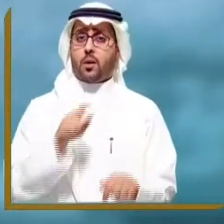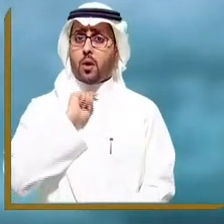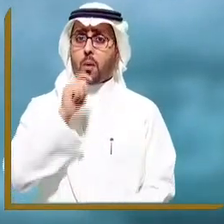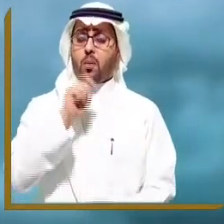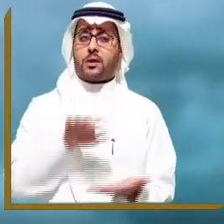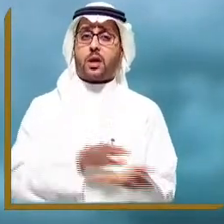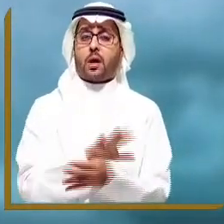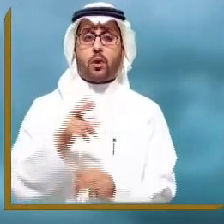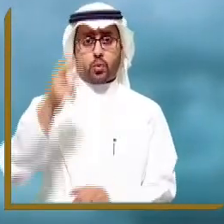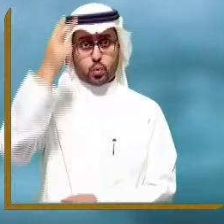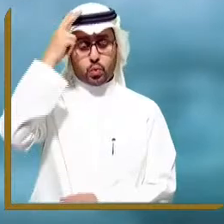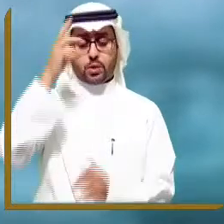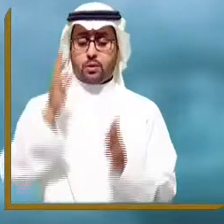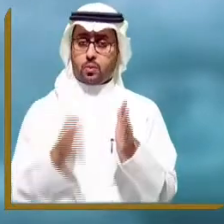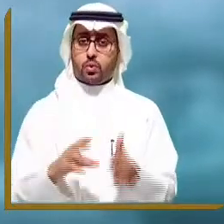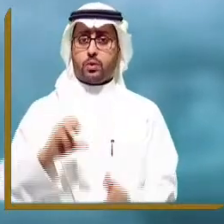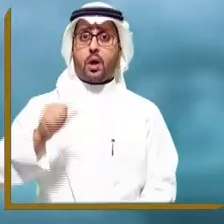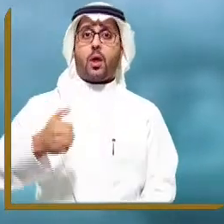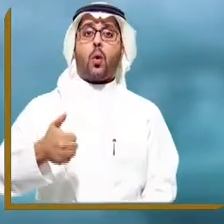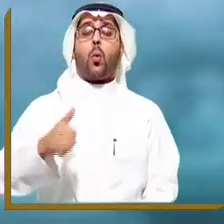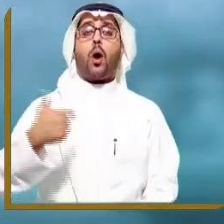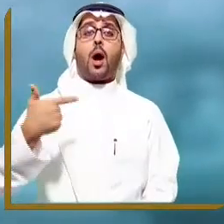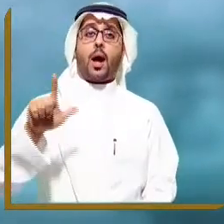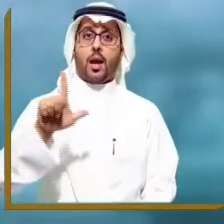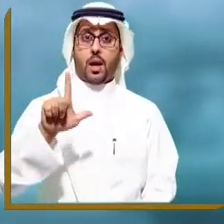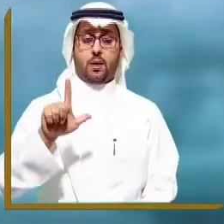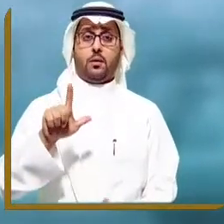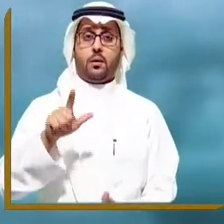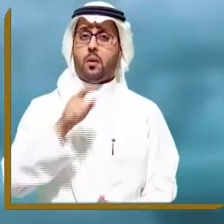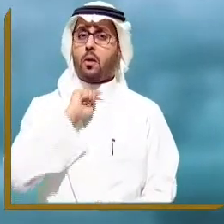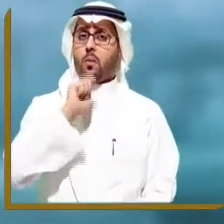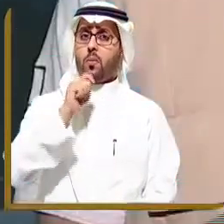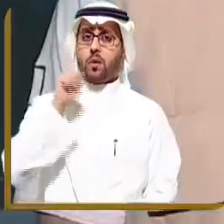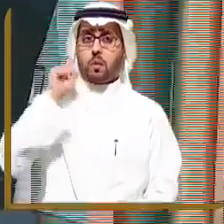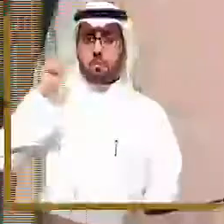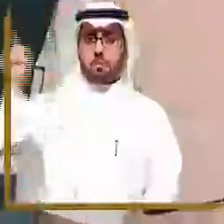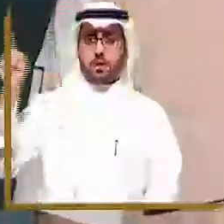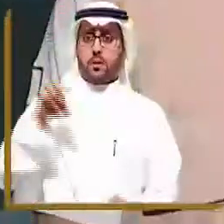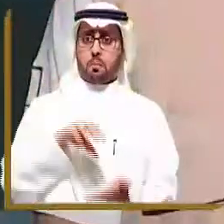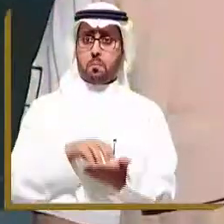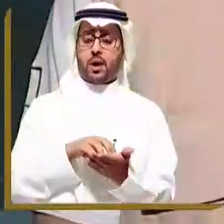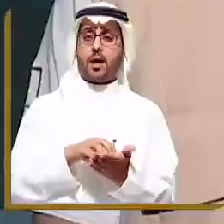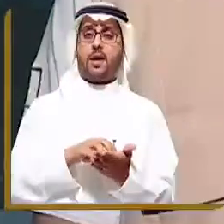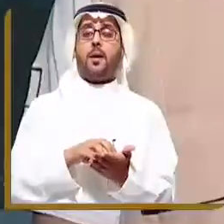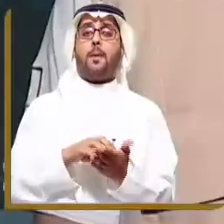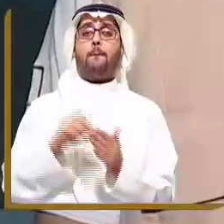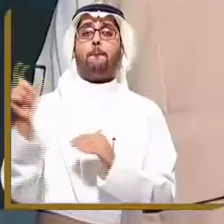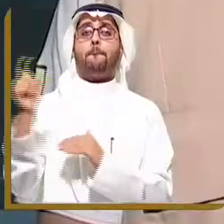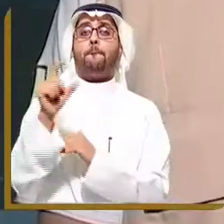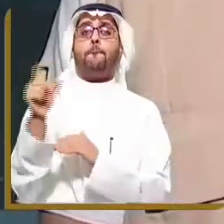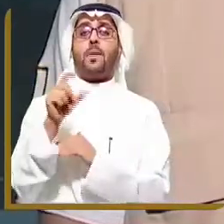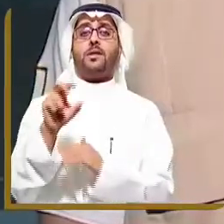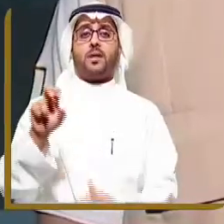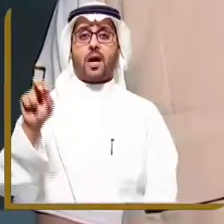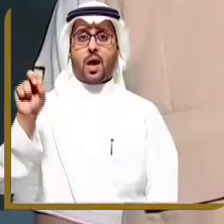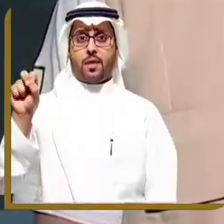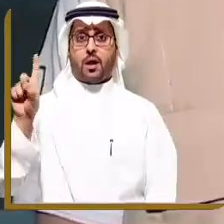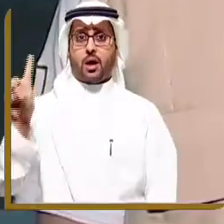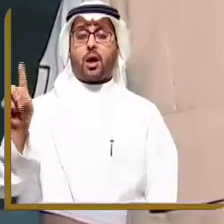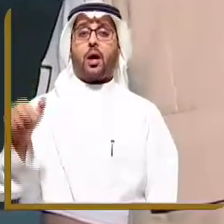أخبار السعودية الزميل وائل رفيق، الذي يتواجد حاليا في باحة مسجد قباء، ينقل